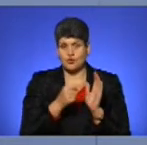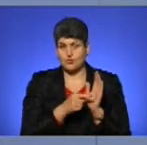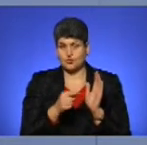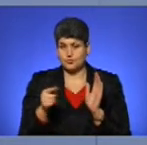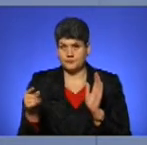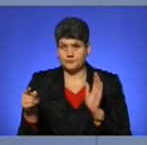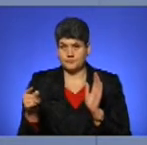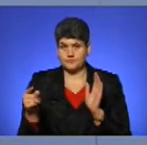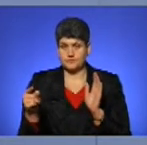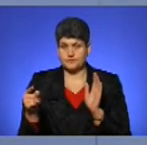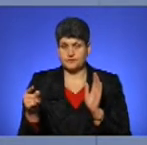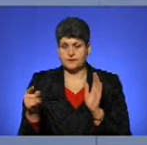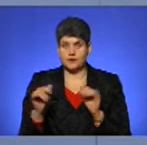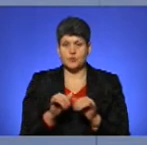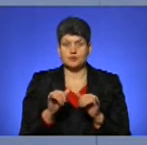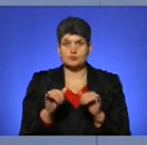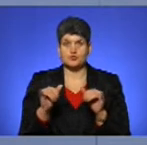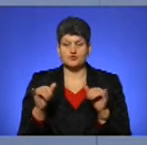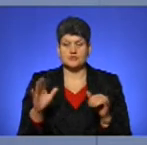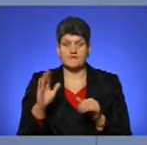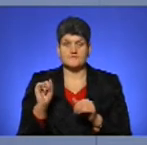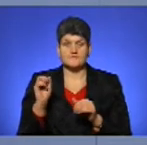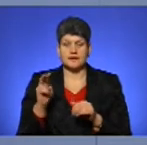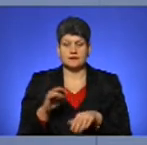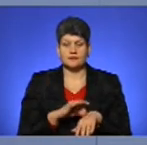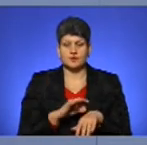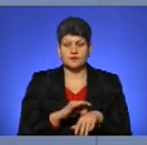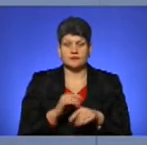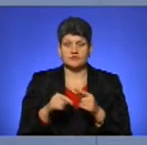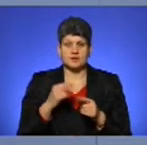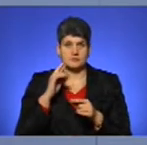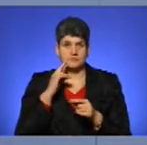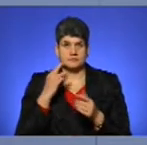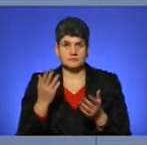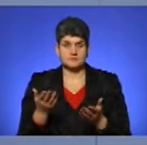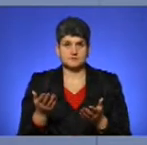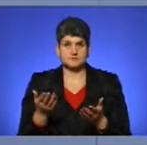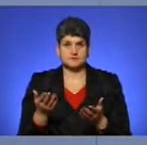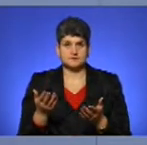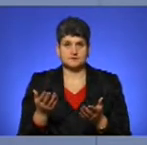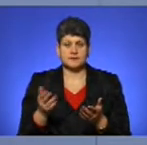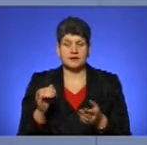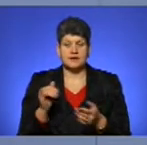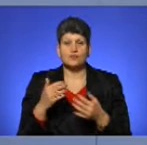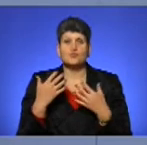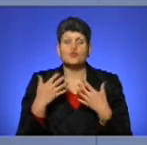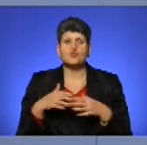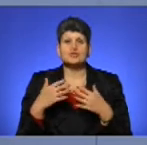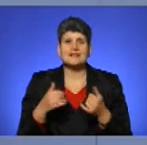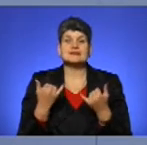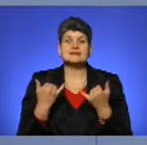почався розповсюдження ВІЛ-інфекції через статевий шлях передачі. І уже